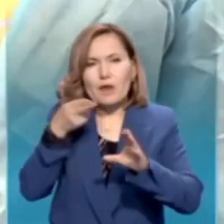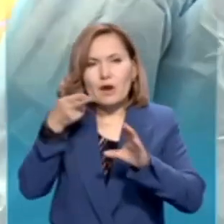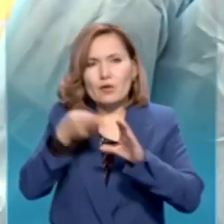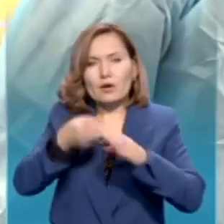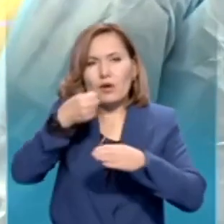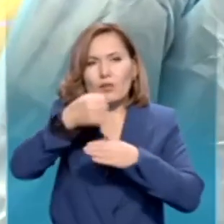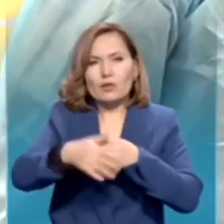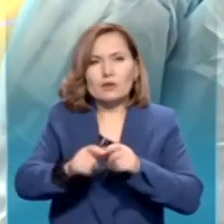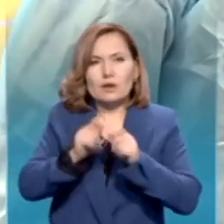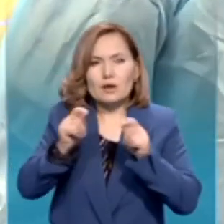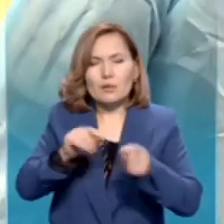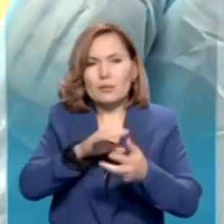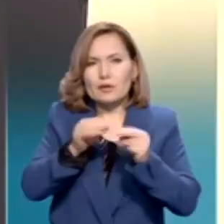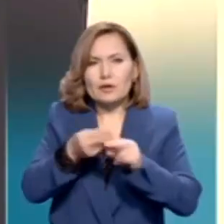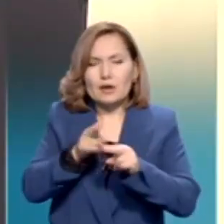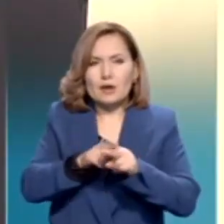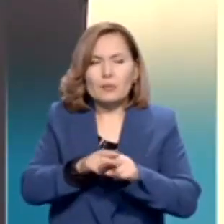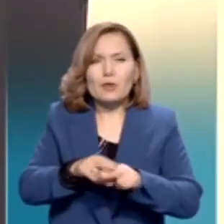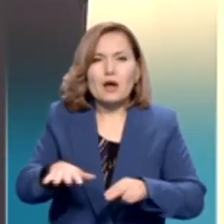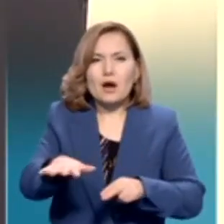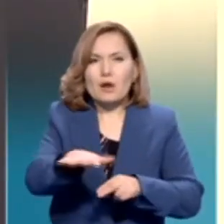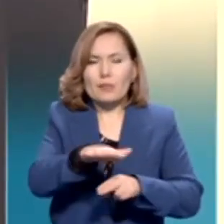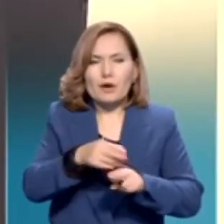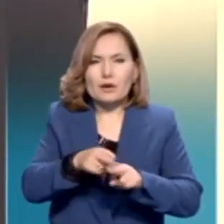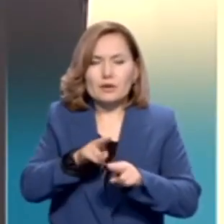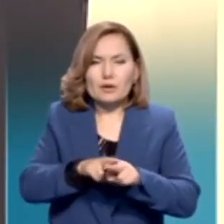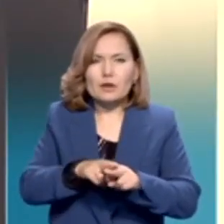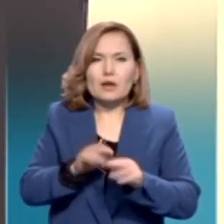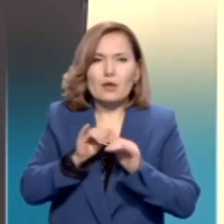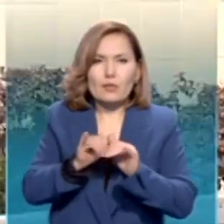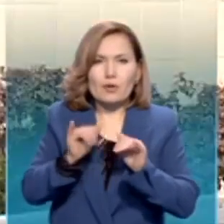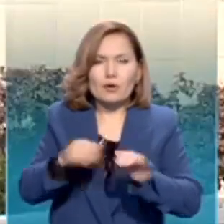құрылады. Ядролық медицина мегаполисте медициналық туризмді